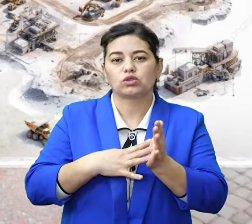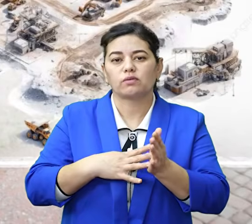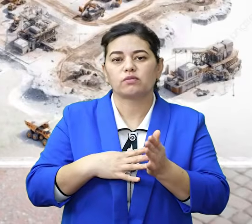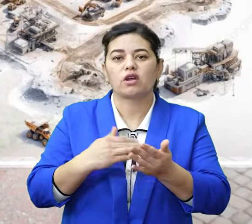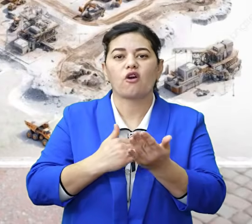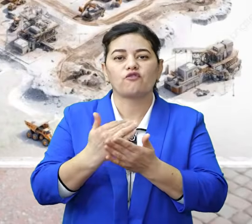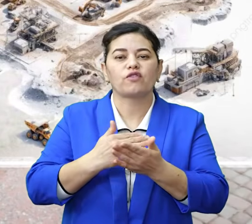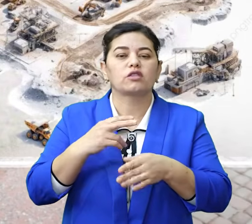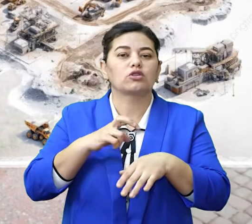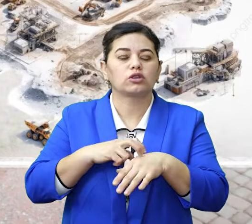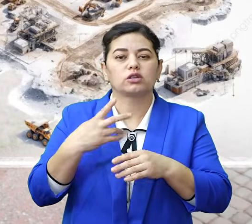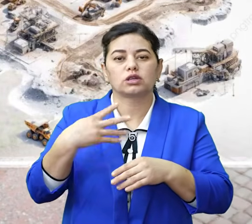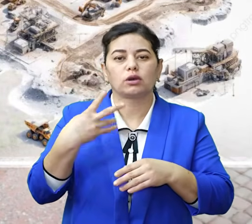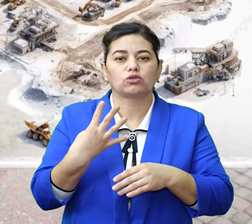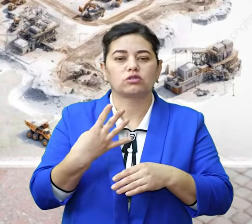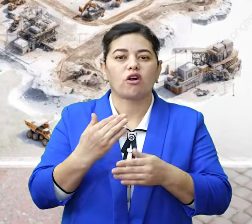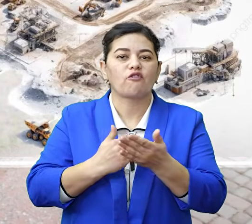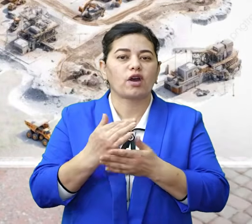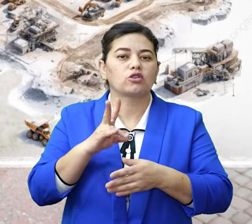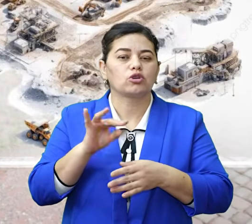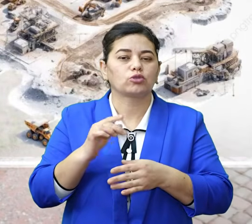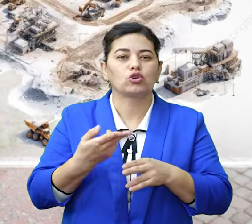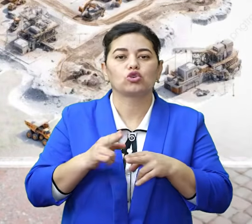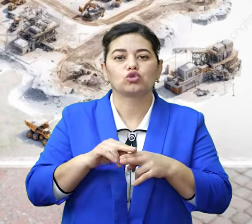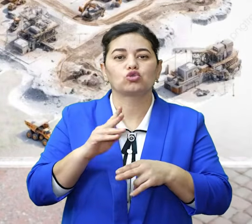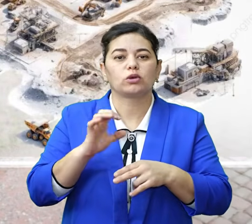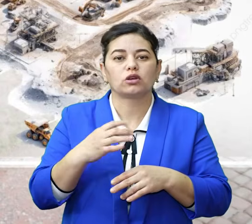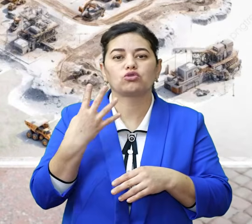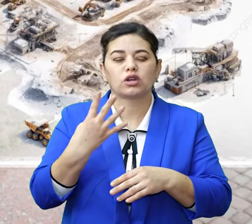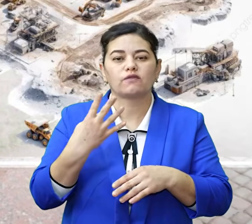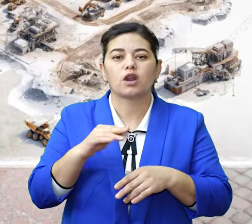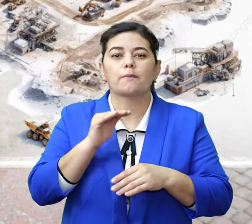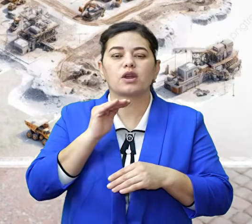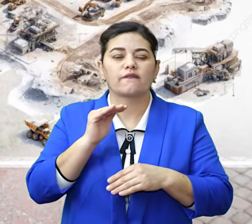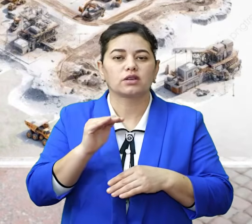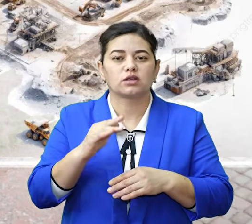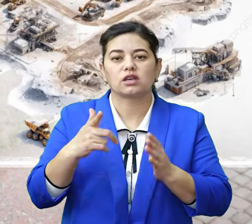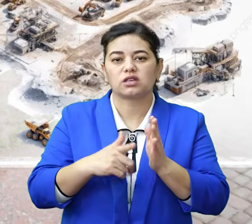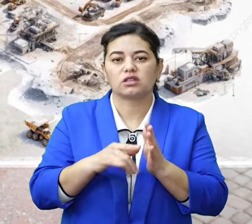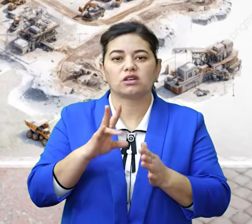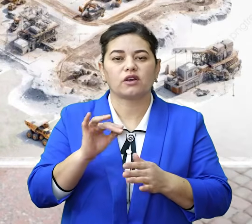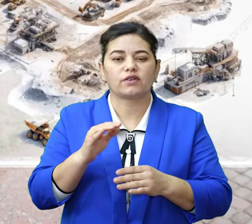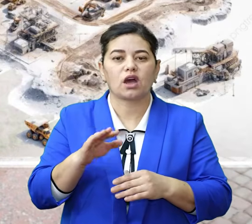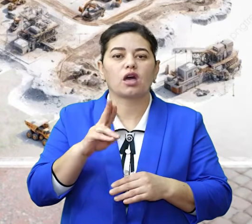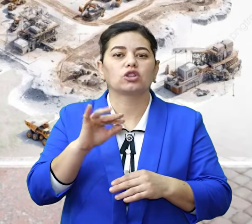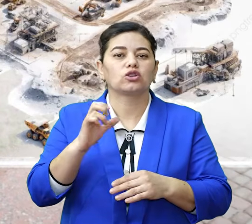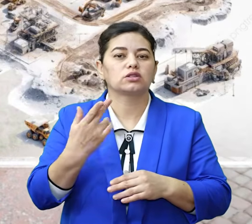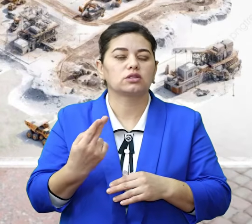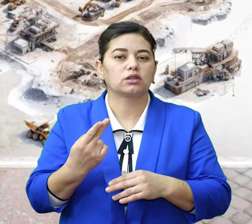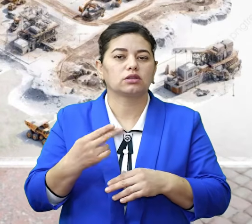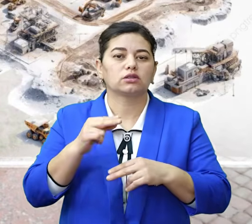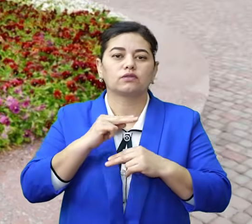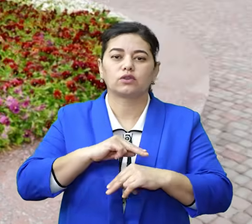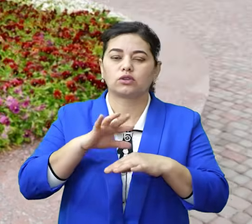fan doktori, 24 nafar fan nomzodi, shu jumladan 4 nafar professor va 7 nafar dotsent faoliyat